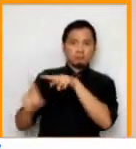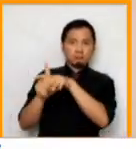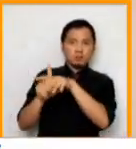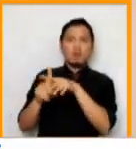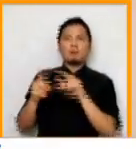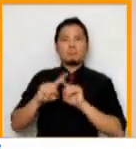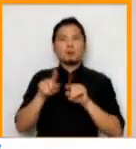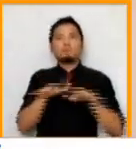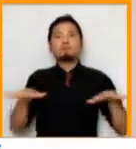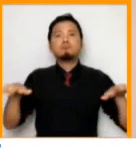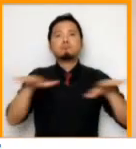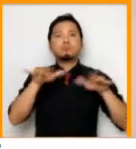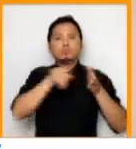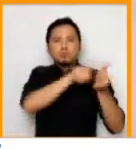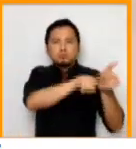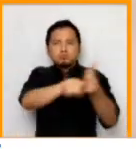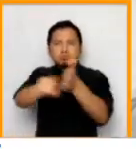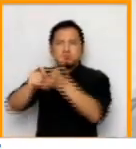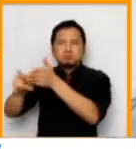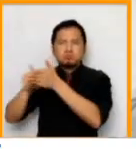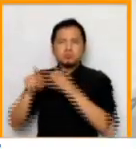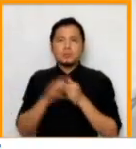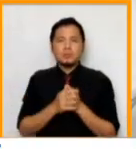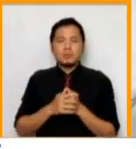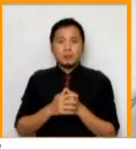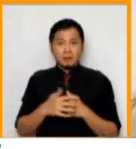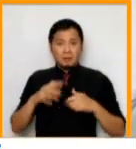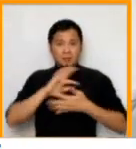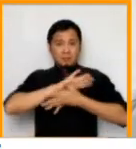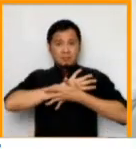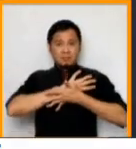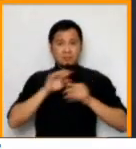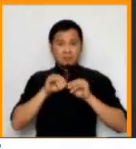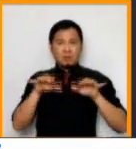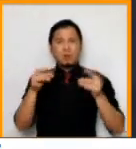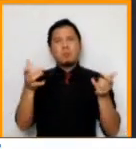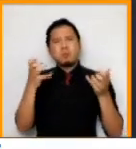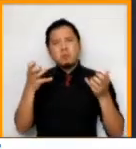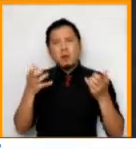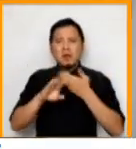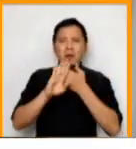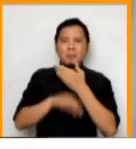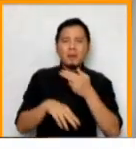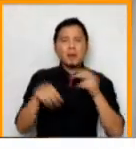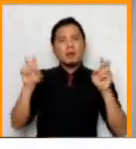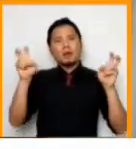nararanasan nating pandemya, lahat naman siguro ay hinihiling na maging normal na muli ang lahat at guminhawa.